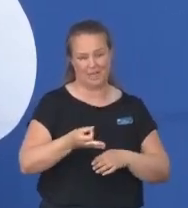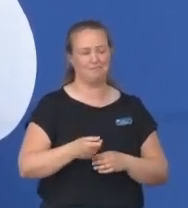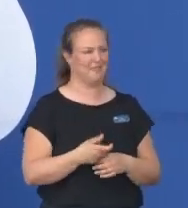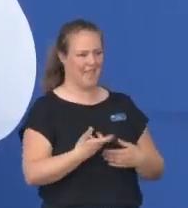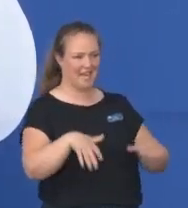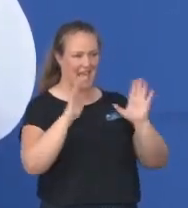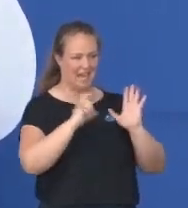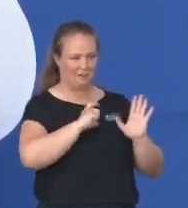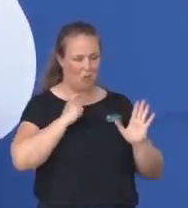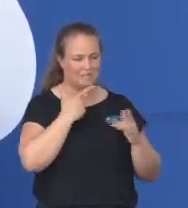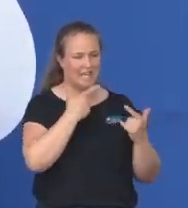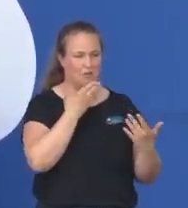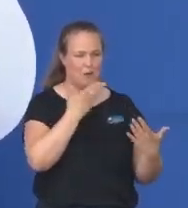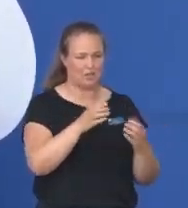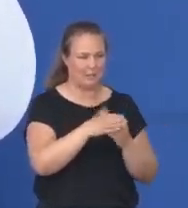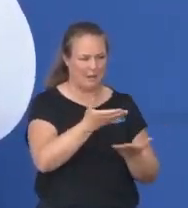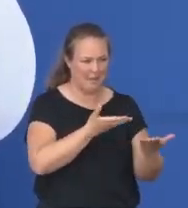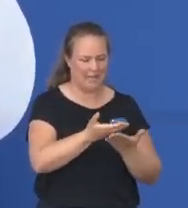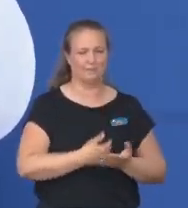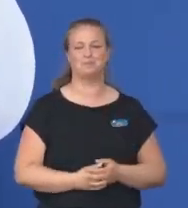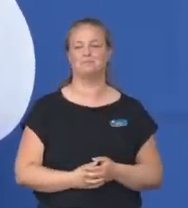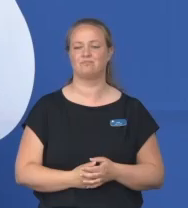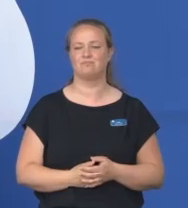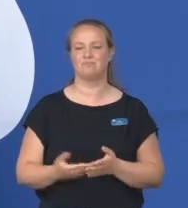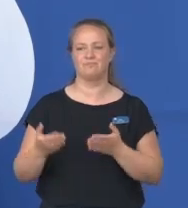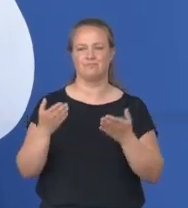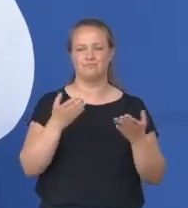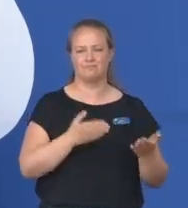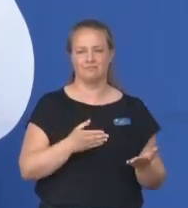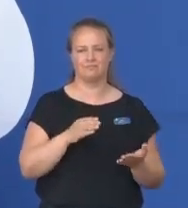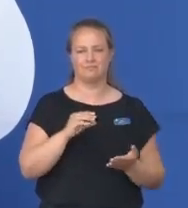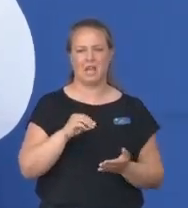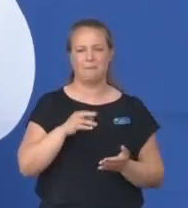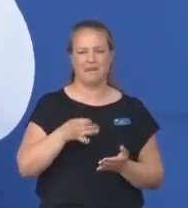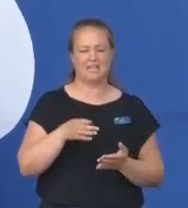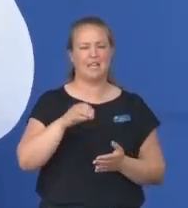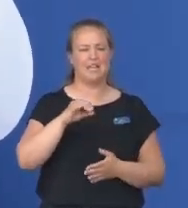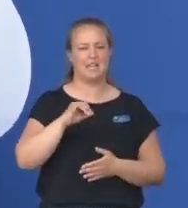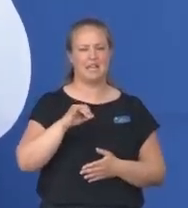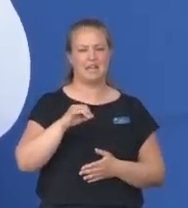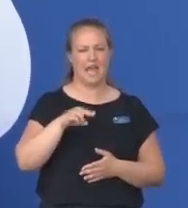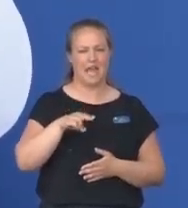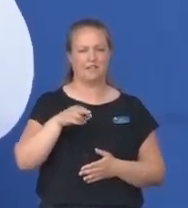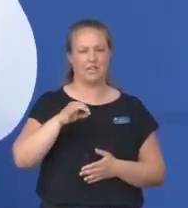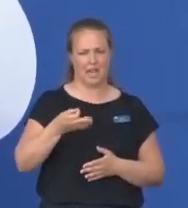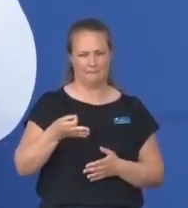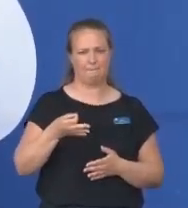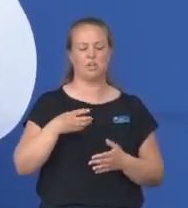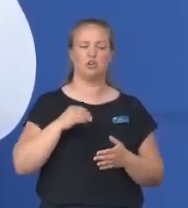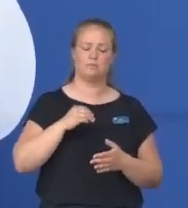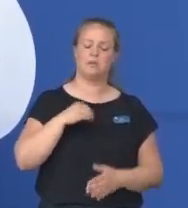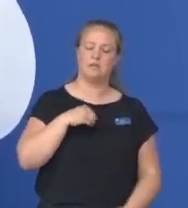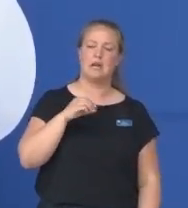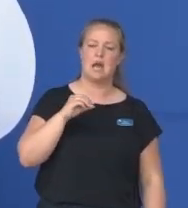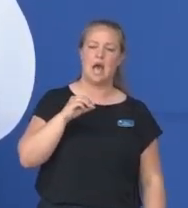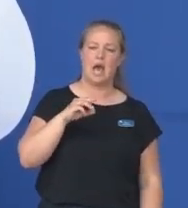samarbete. Då ska vi se här. Och Amrin, en rep. Ja, hej, Armin, kommer från NREP. Tack för